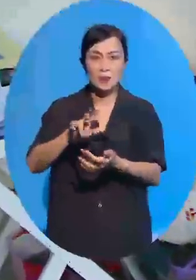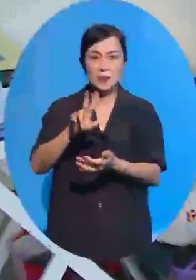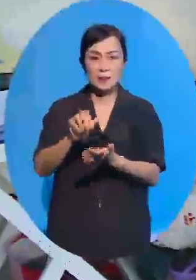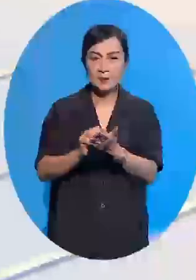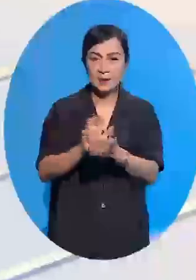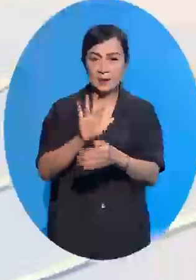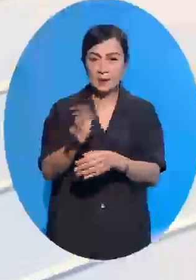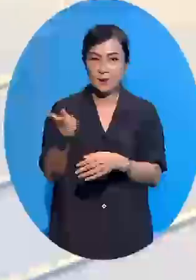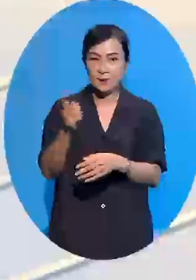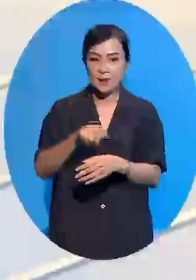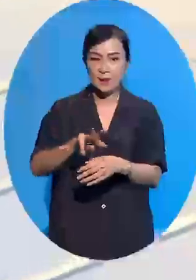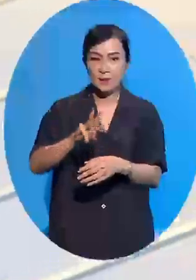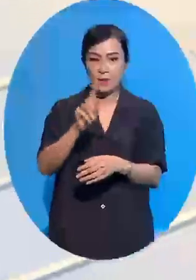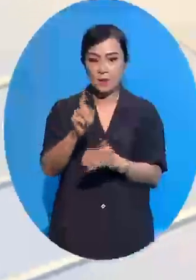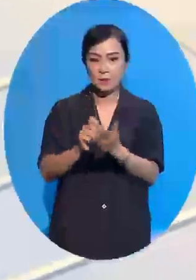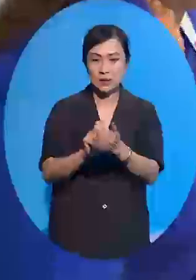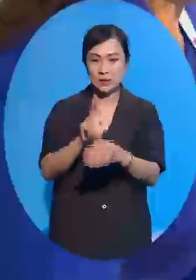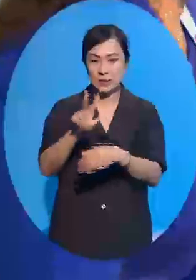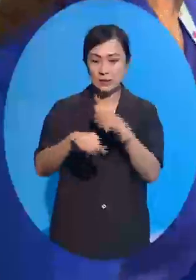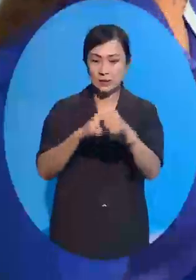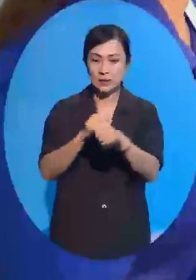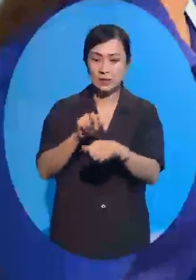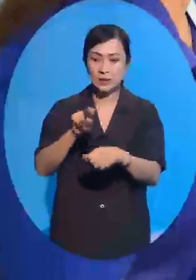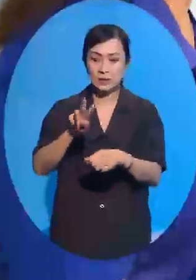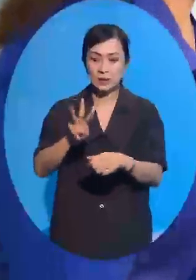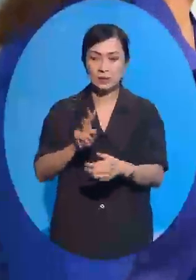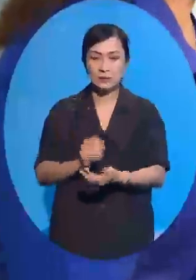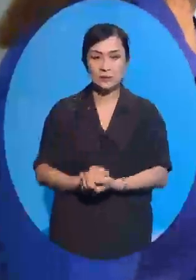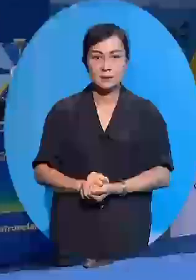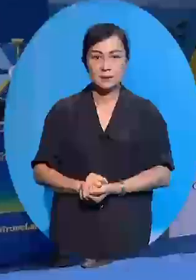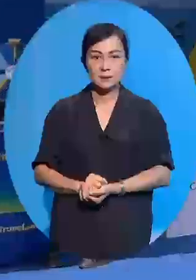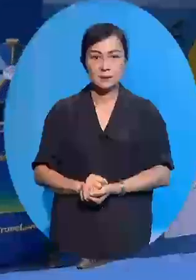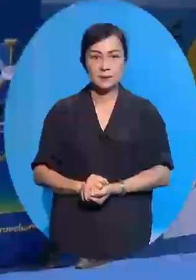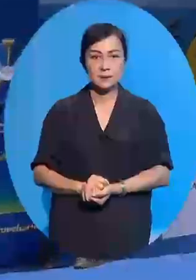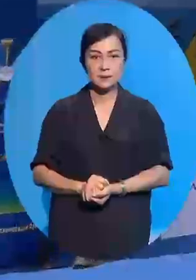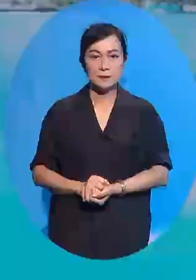ngày 8 tháng 5 cho đến ngày 31 tháng 8 năm 2023.